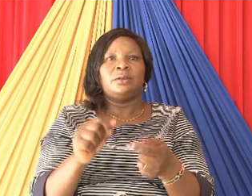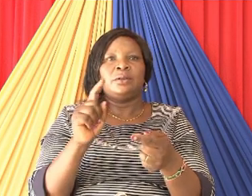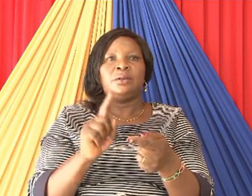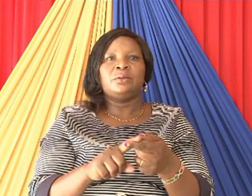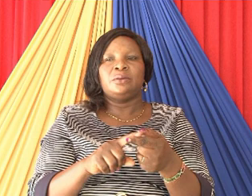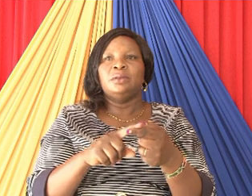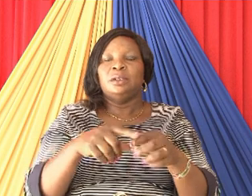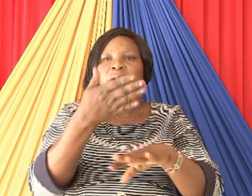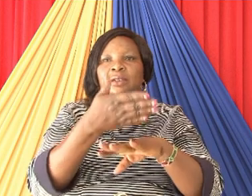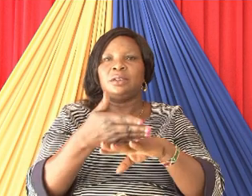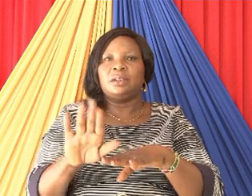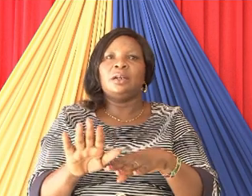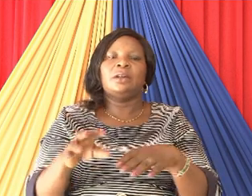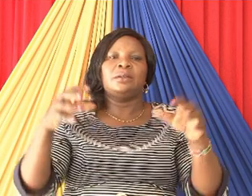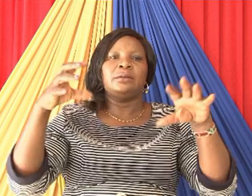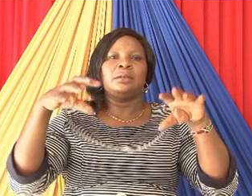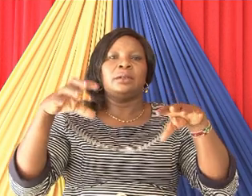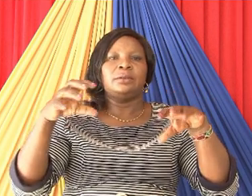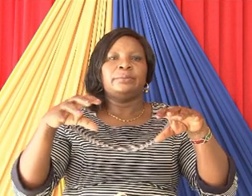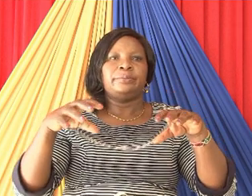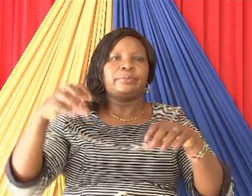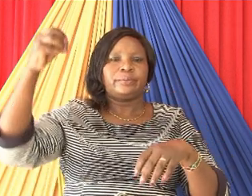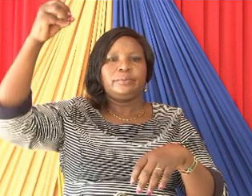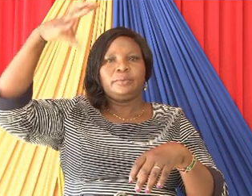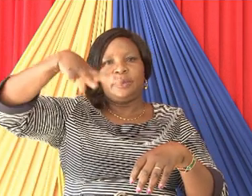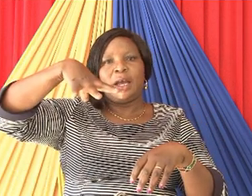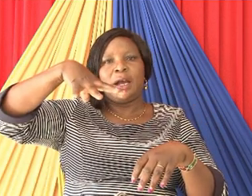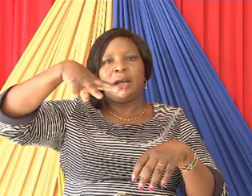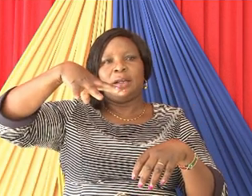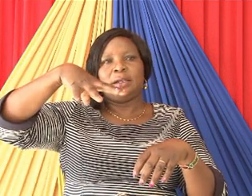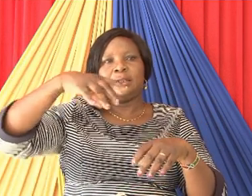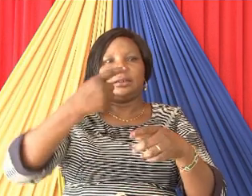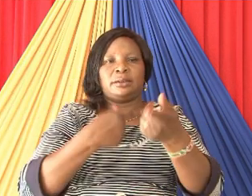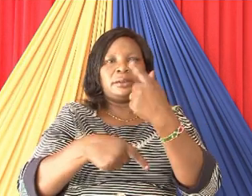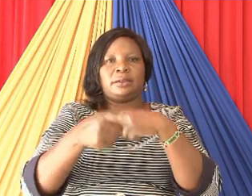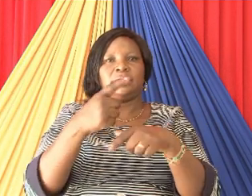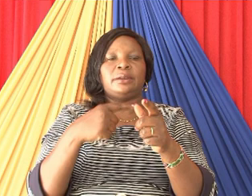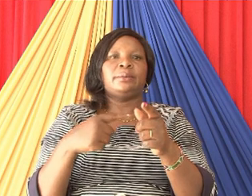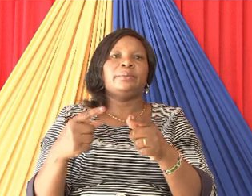kina. Na jua lilipozuka